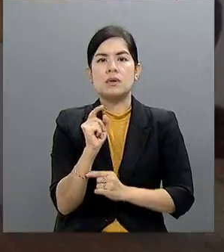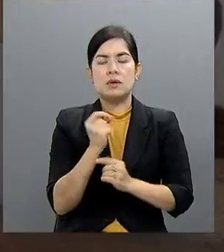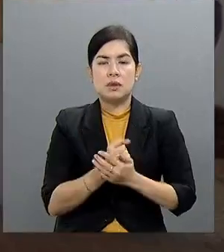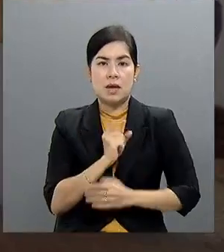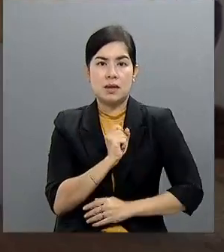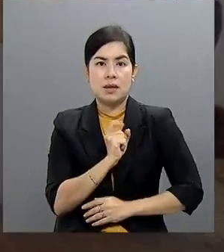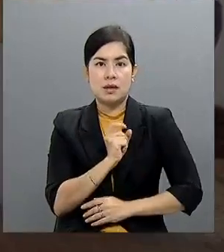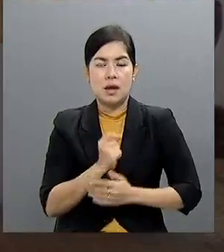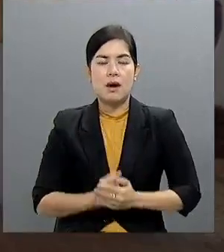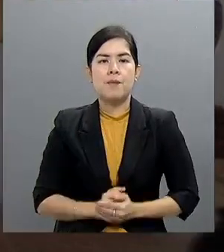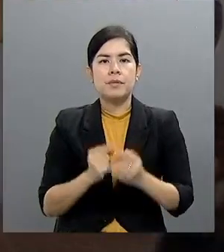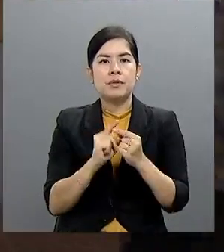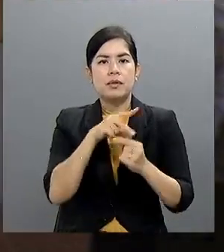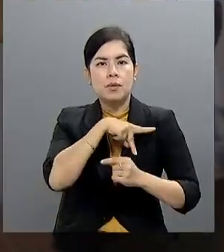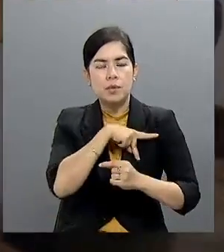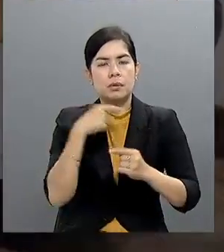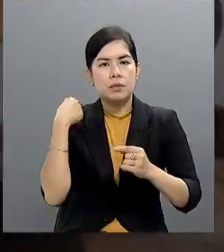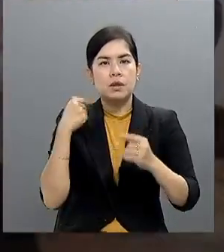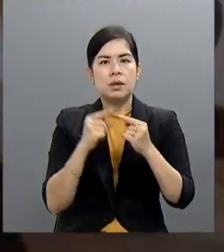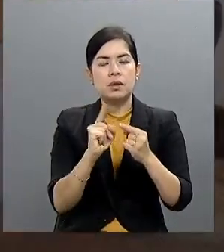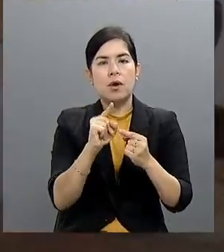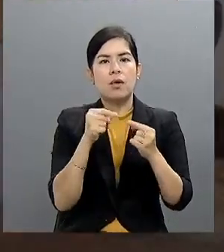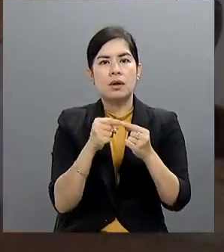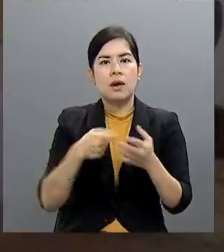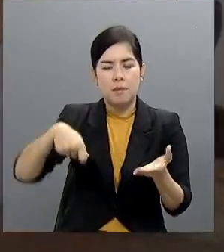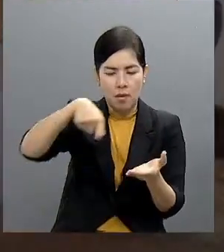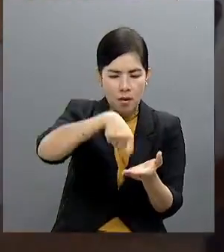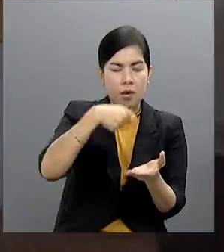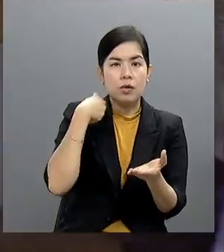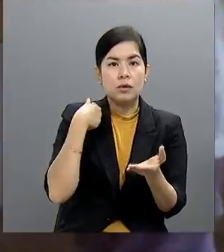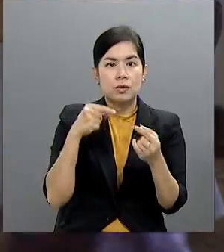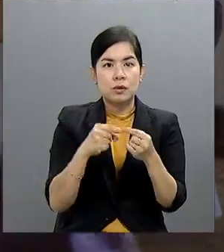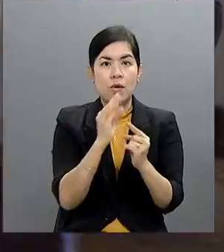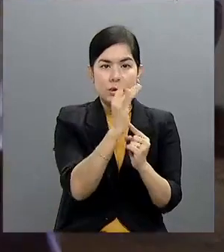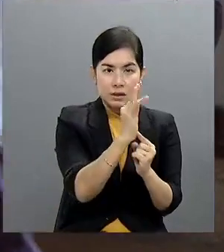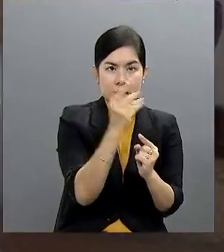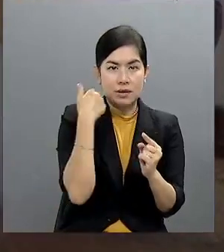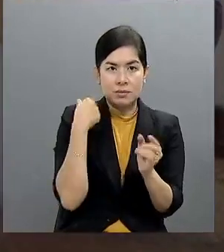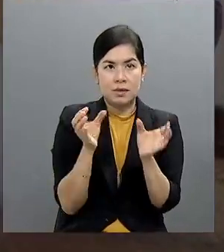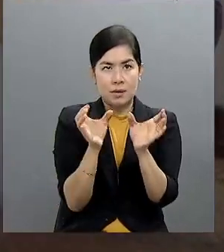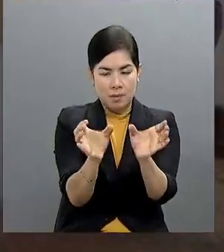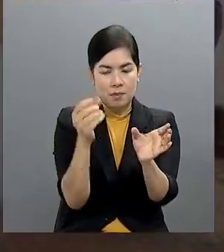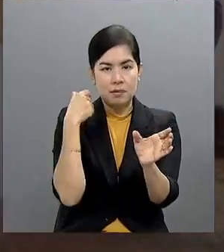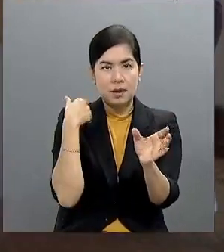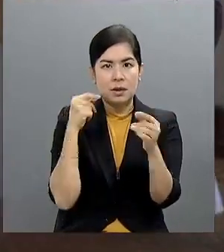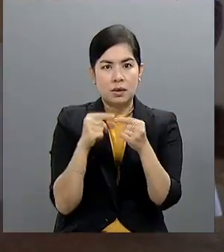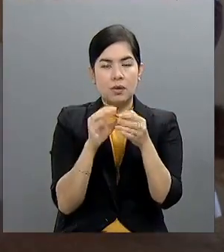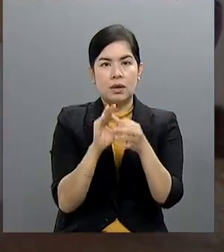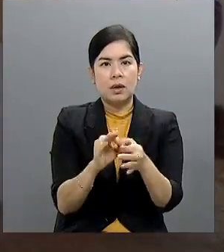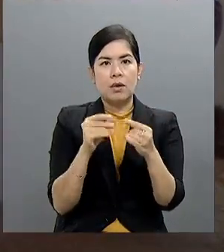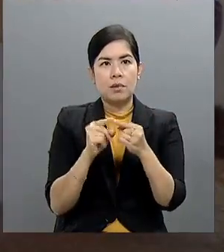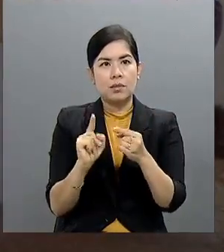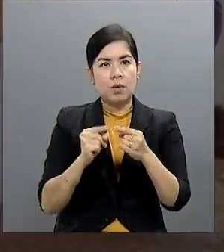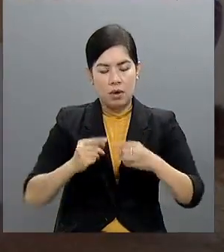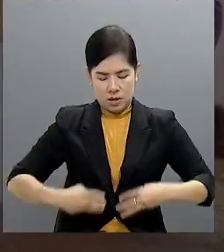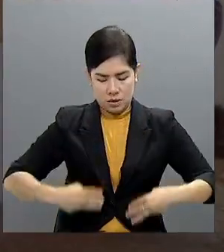วดมนต์หล่อเทียนคุณธรรมซึ่งเป็นข้อธรรมะในเรื่องมงคลชีวิต38ประการแล้วก็ยังสามารถชวนเพื่อนๆค่